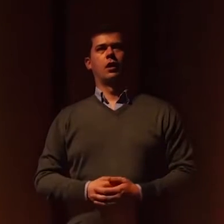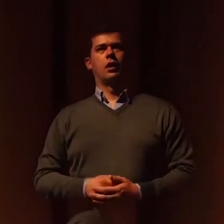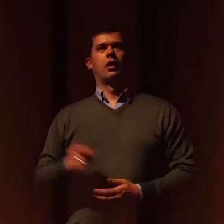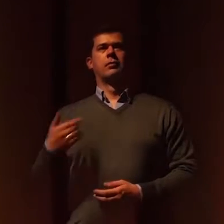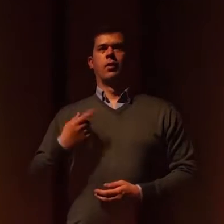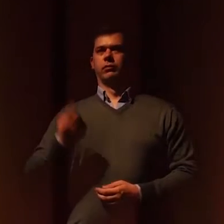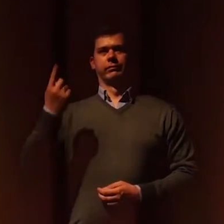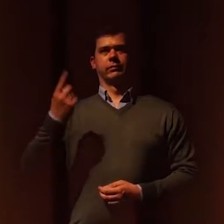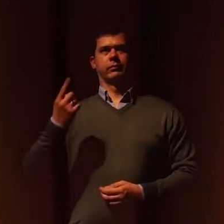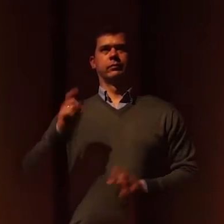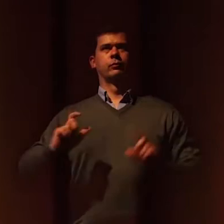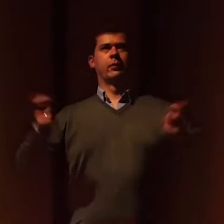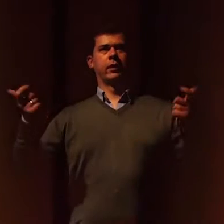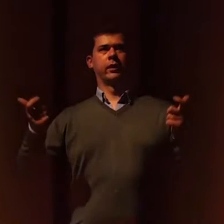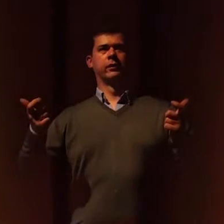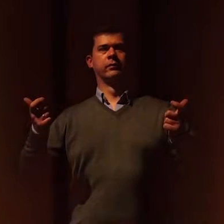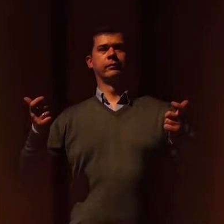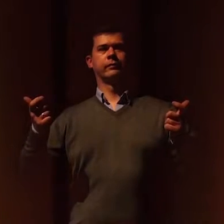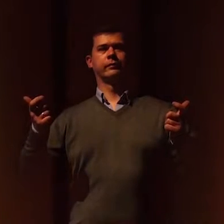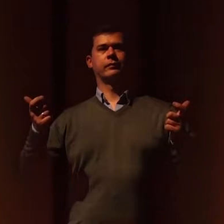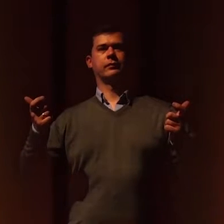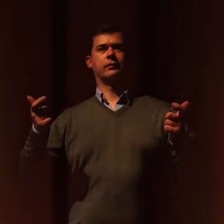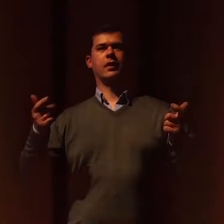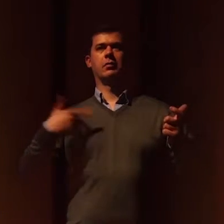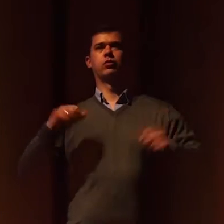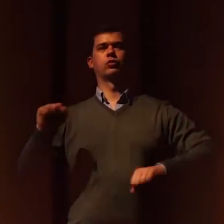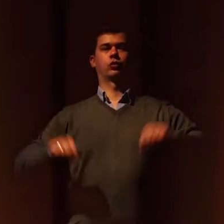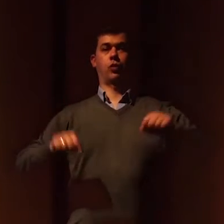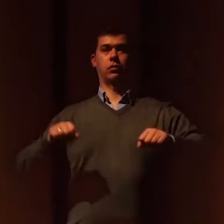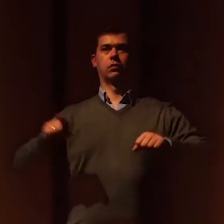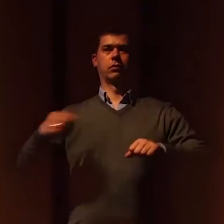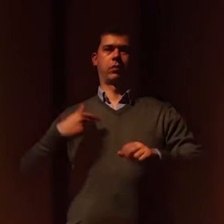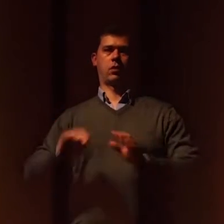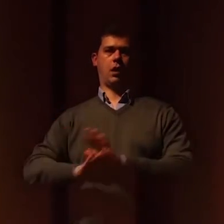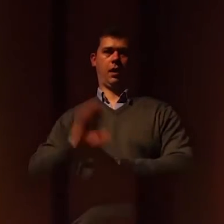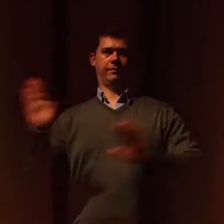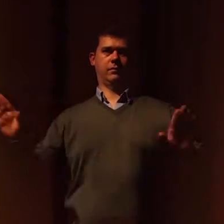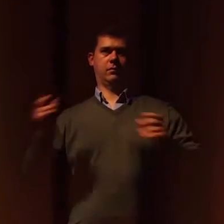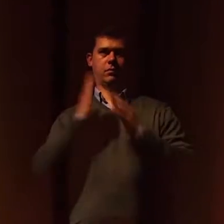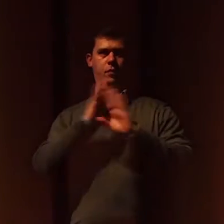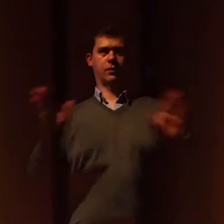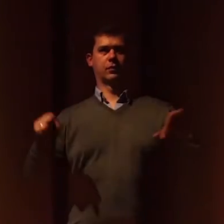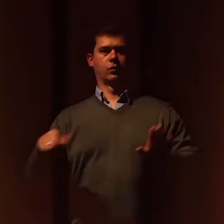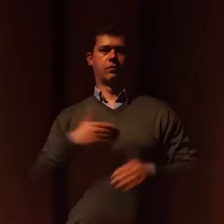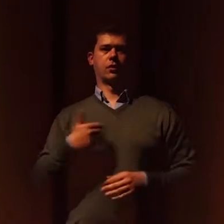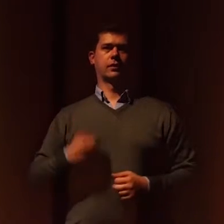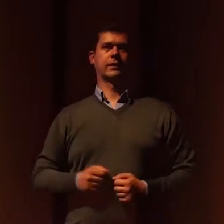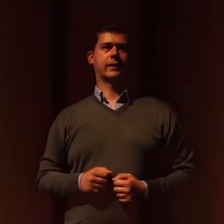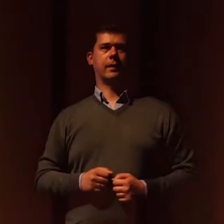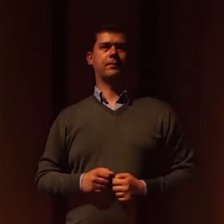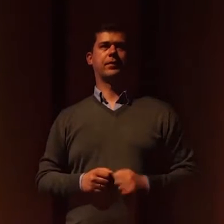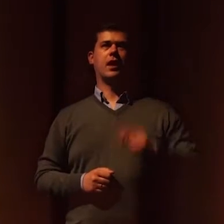rzadki przypadek kiedy rodzaj sądu romskiego odbywał się jawnie w Polsce